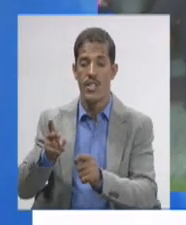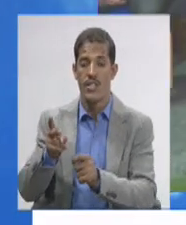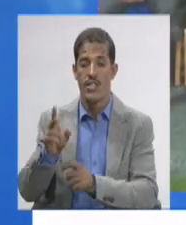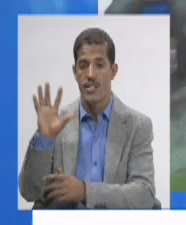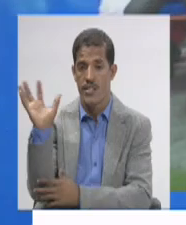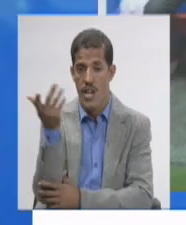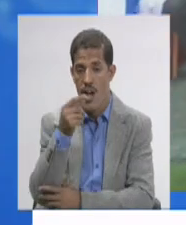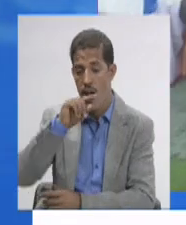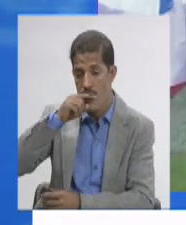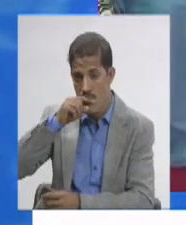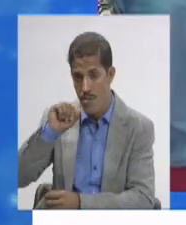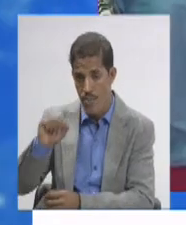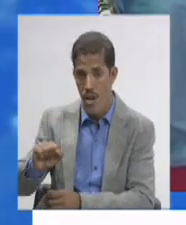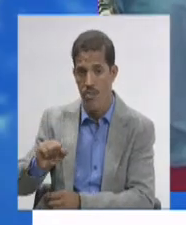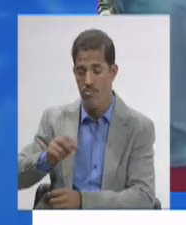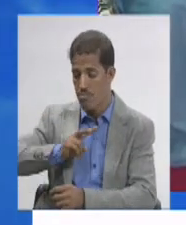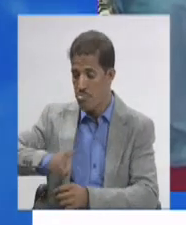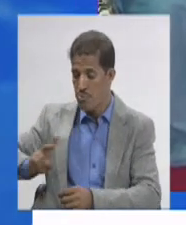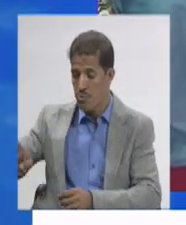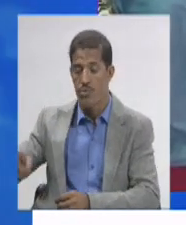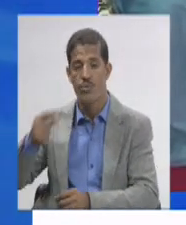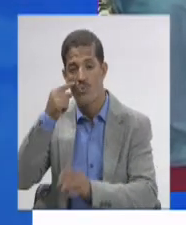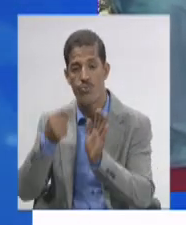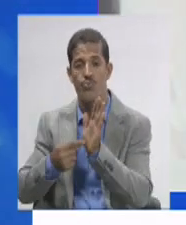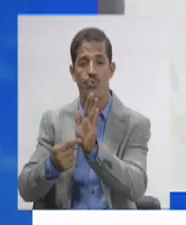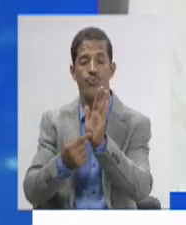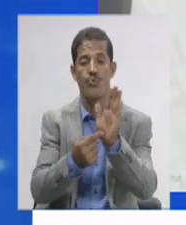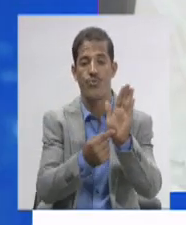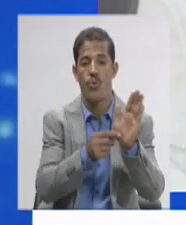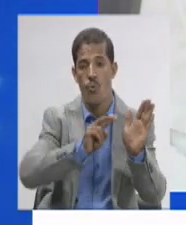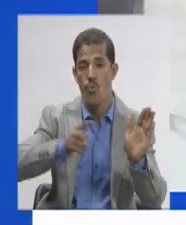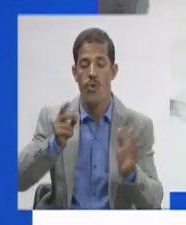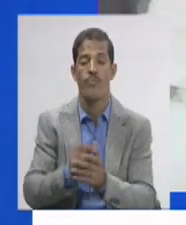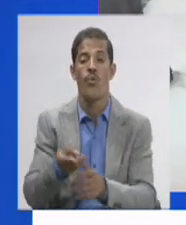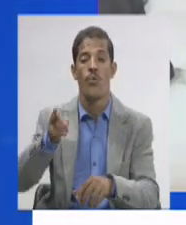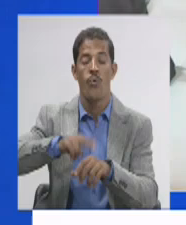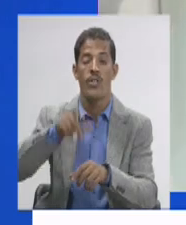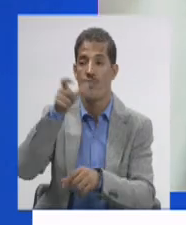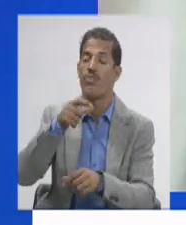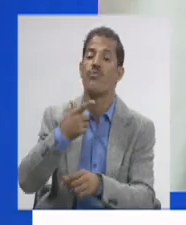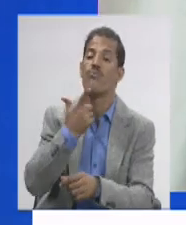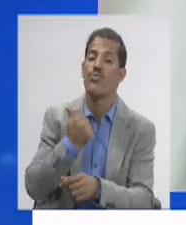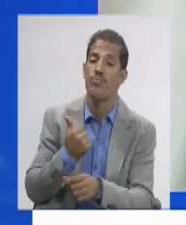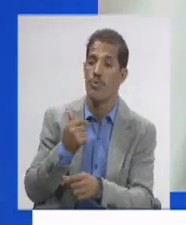ماده التمور وعن طريق الاحتكاك بالمهتمين بالنخيل